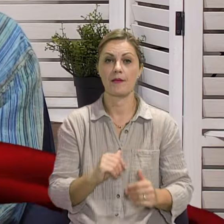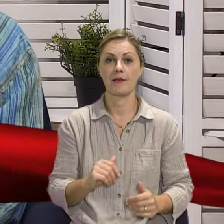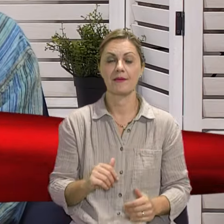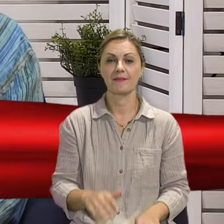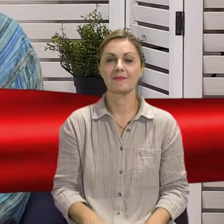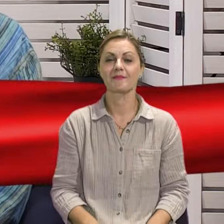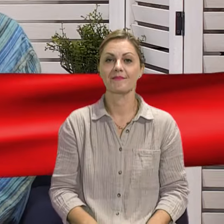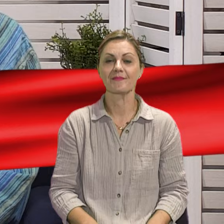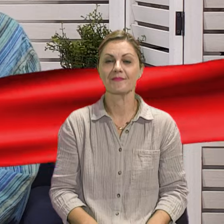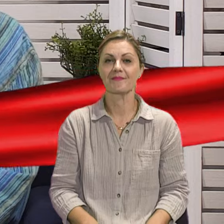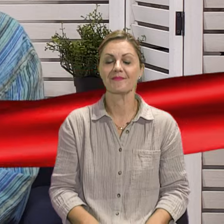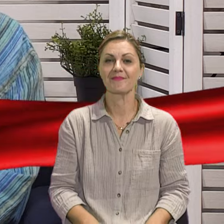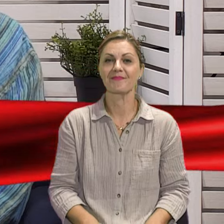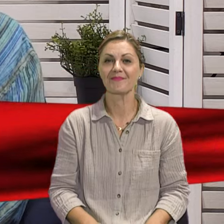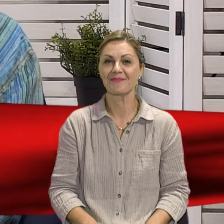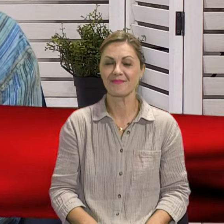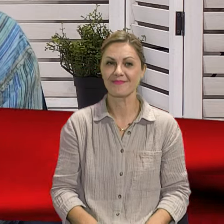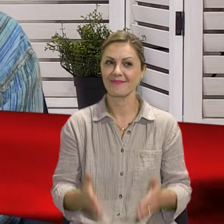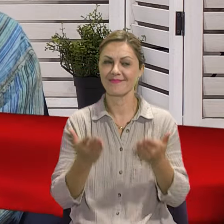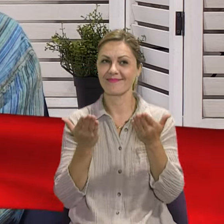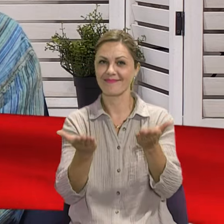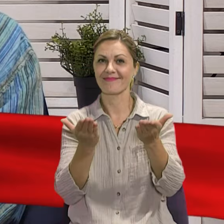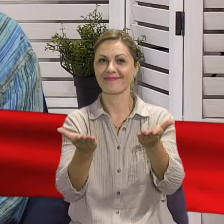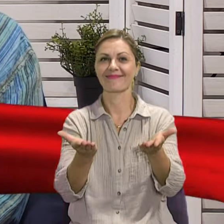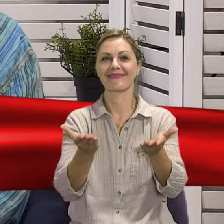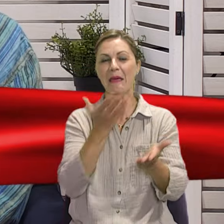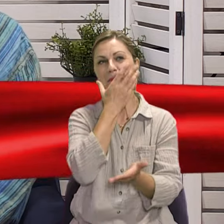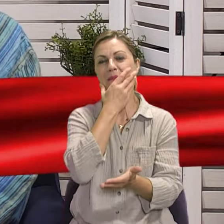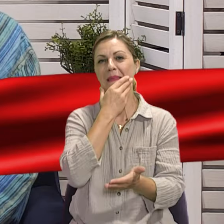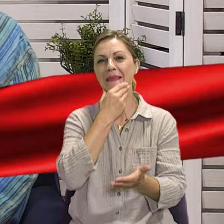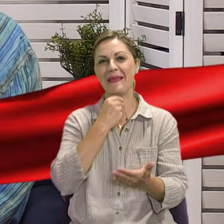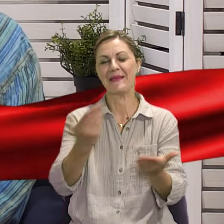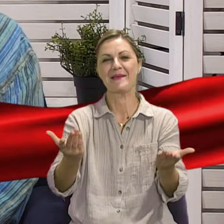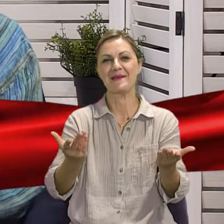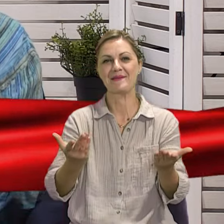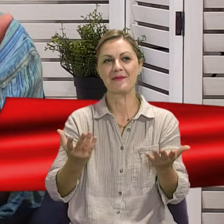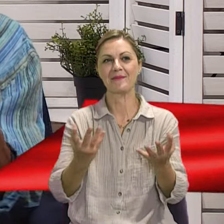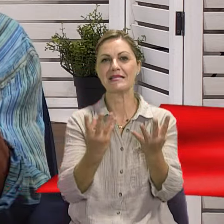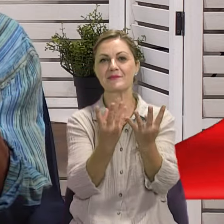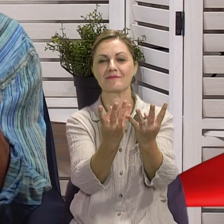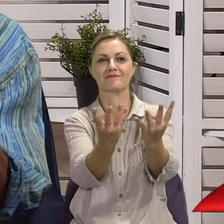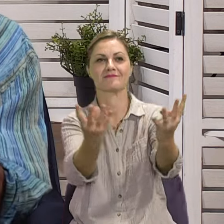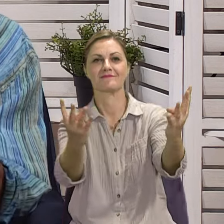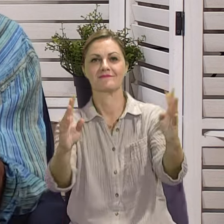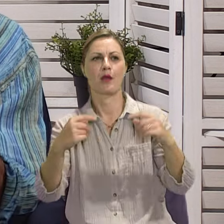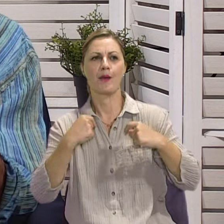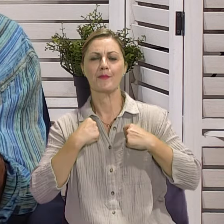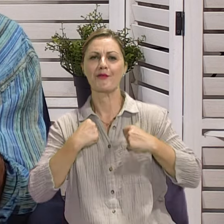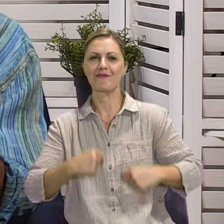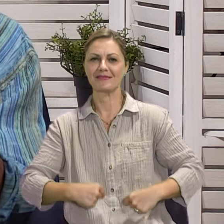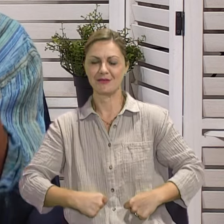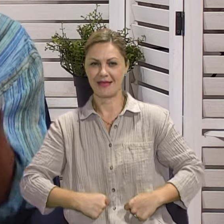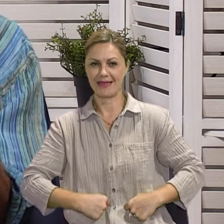promijenio medij pa sam vidio što to znači kad imaš jedan krasan sastav